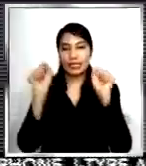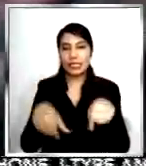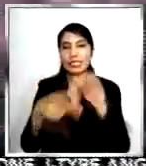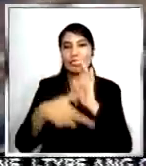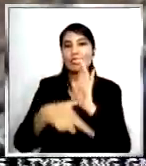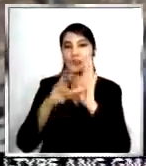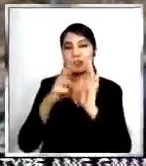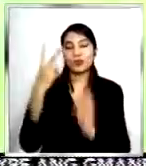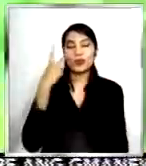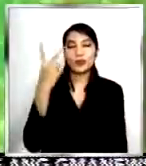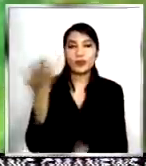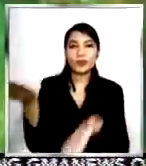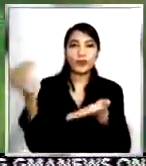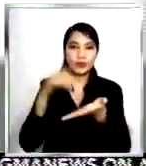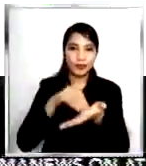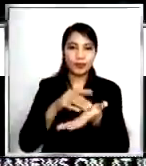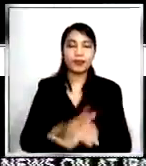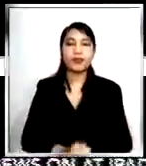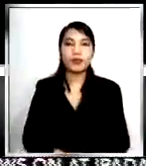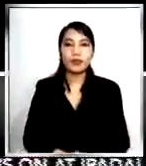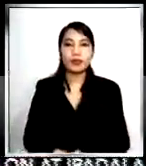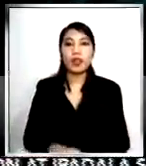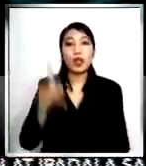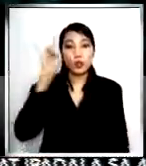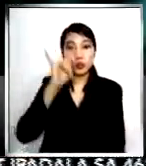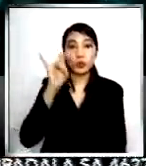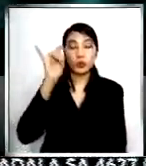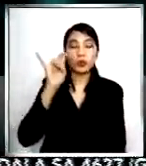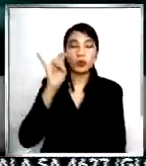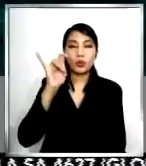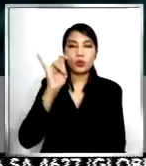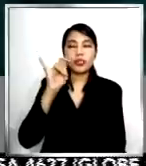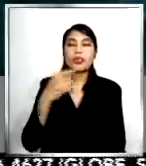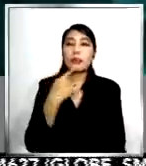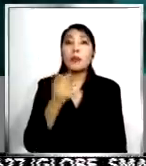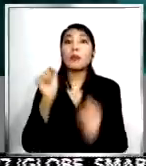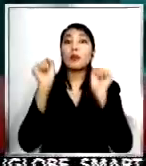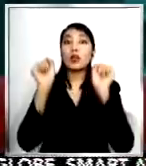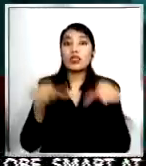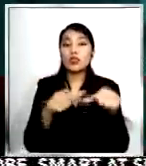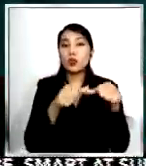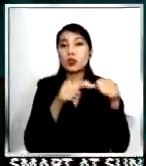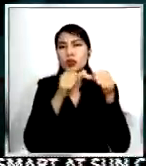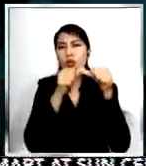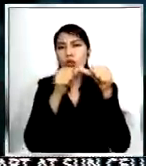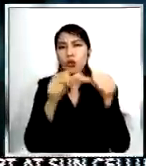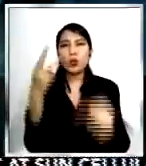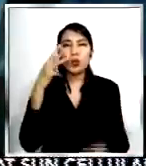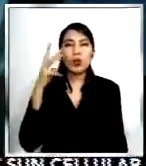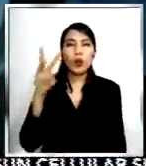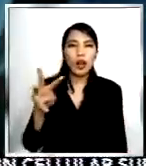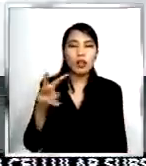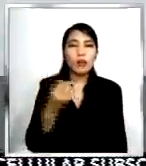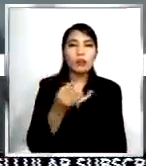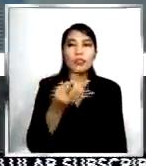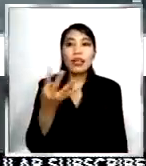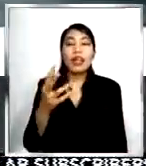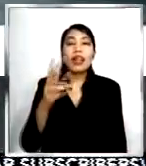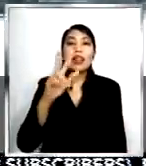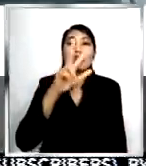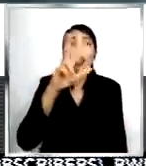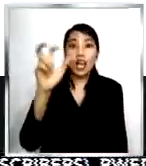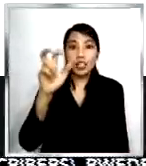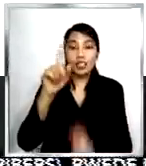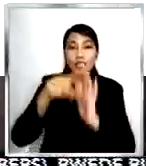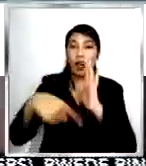Life. Ayon sa YouTube, pwedeng mag-binge watch ang users ng more than 300 hours of blockbuster local